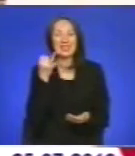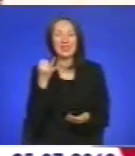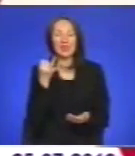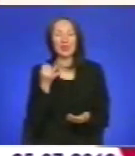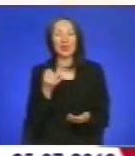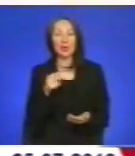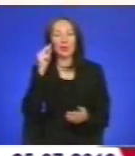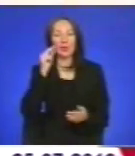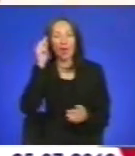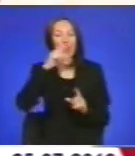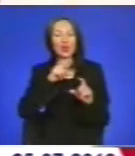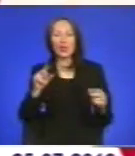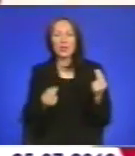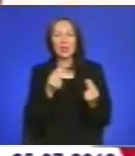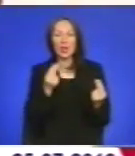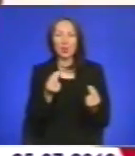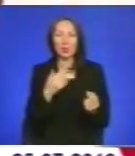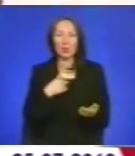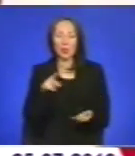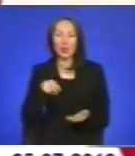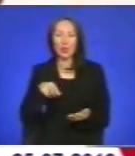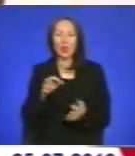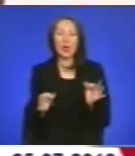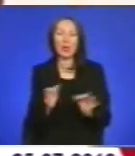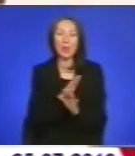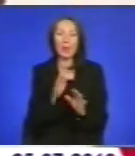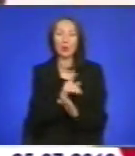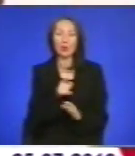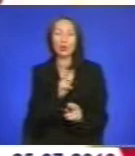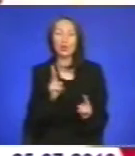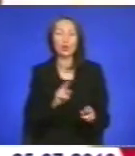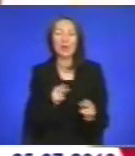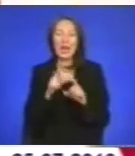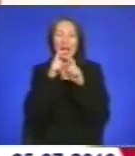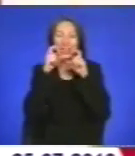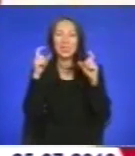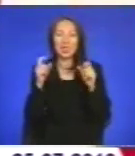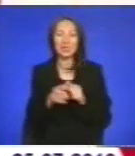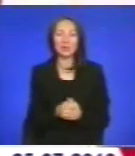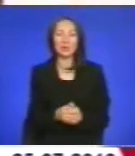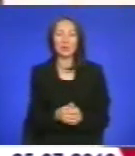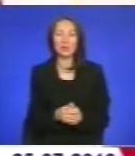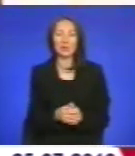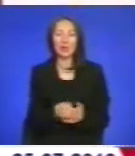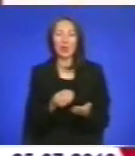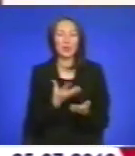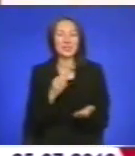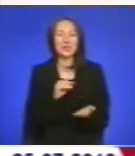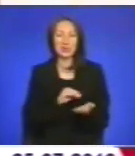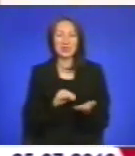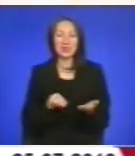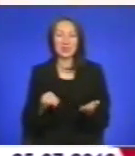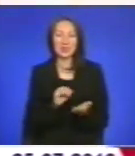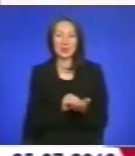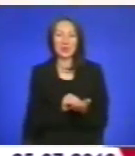не грають ігор, ми тут виходимо на природу, тут ніхто не кричить, оцінок не